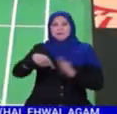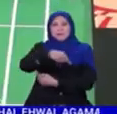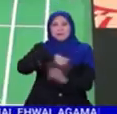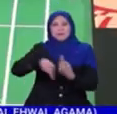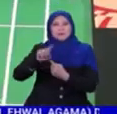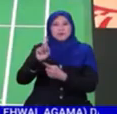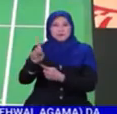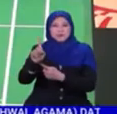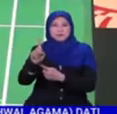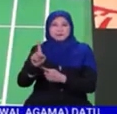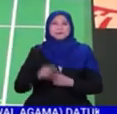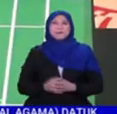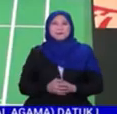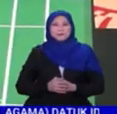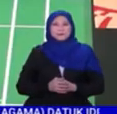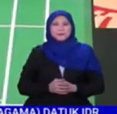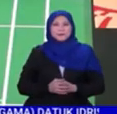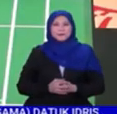postingan pertama